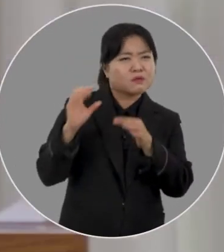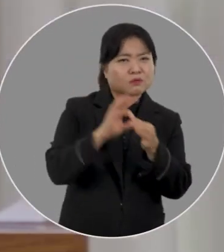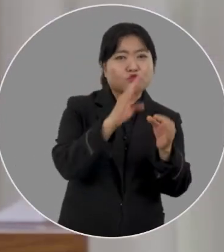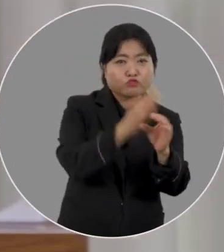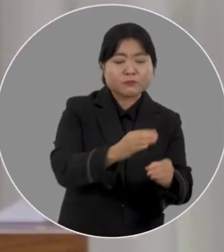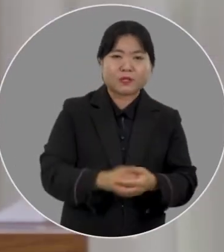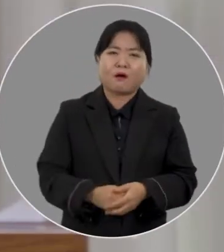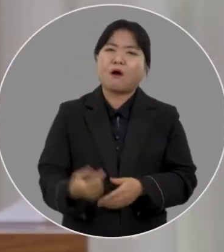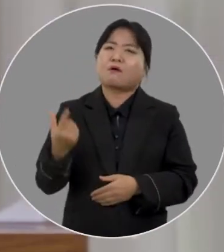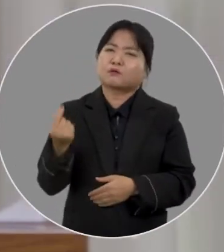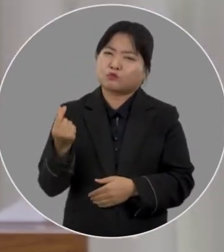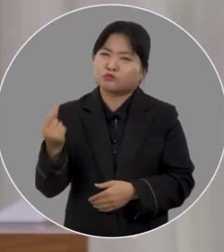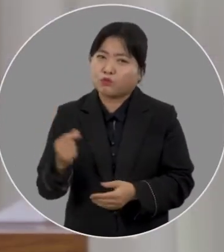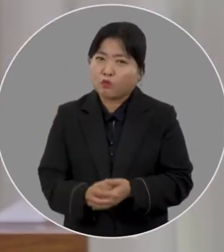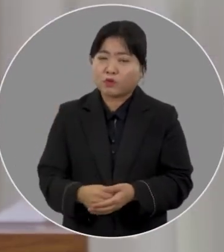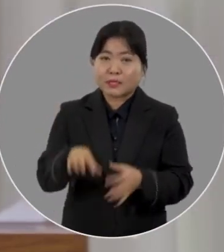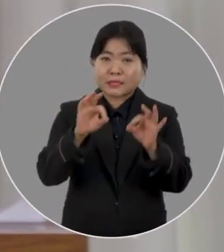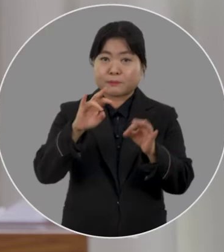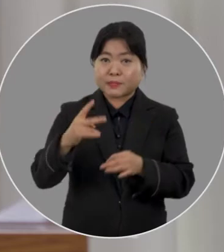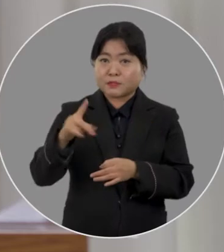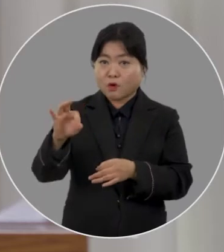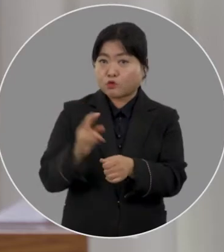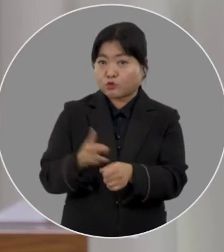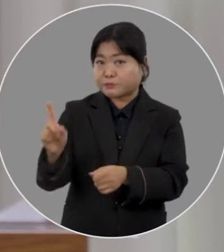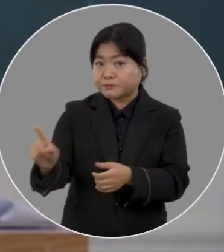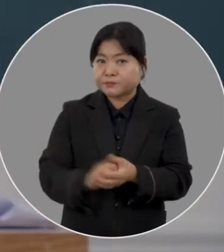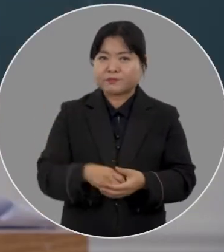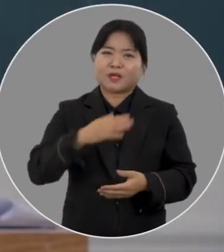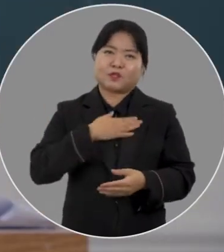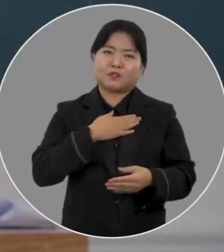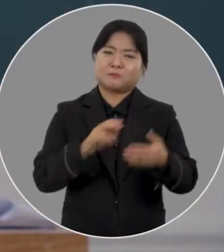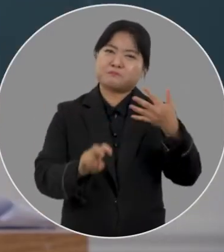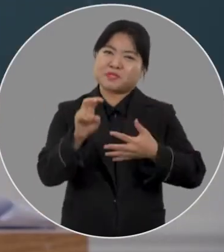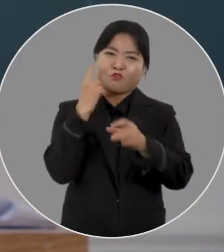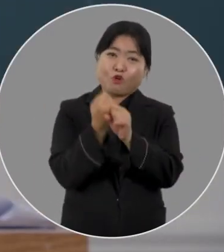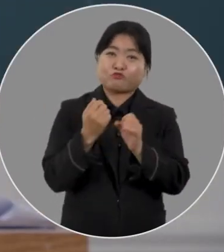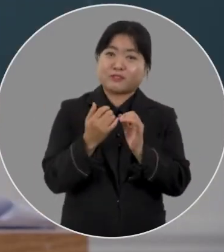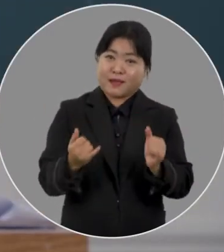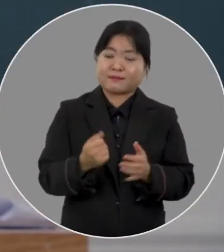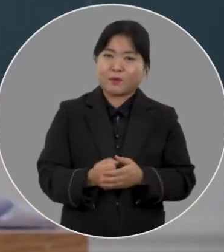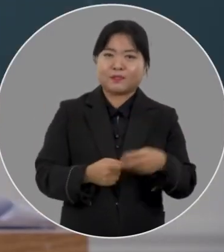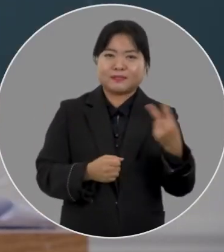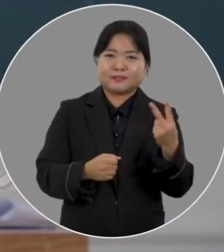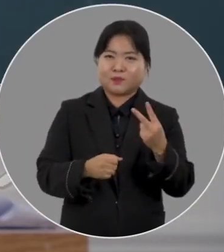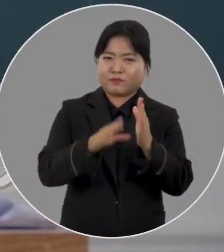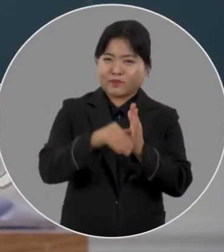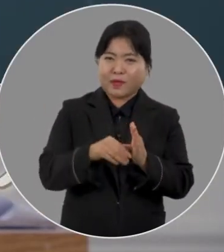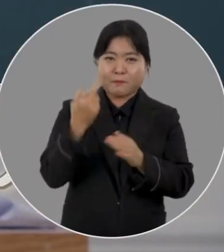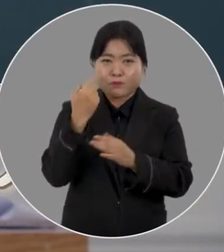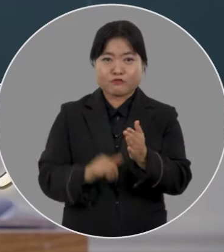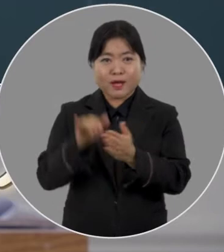거죠. 그렇군요. 우리 김민정 교수님은 어떻습니까? 네, 저는 미디어 연구자인데요. 2000년도에 이제